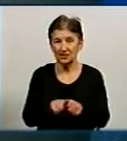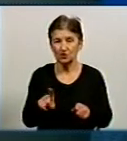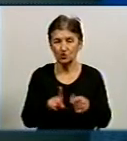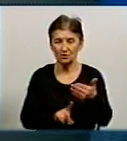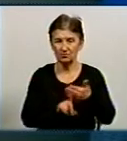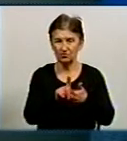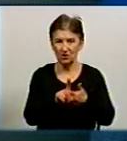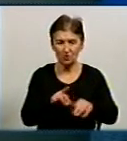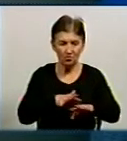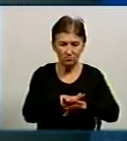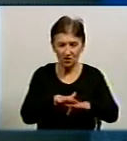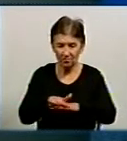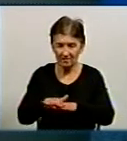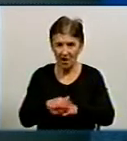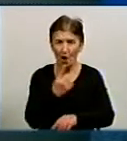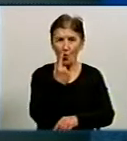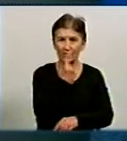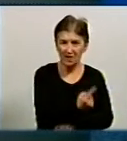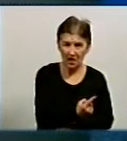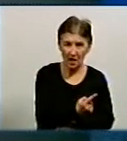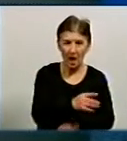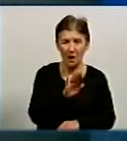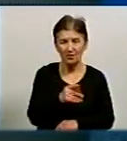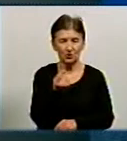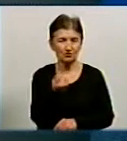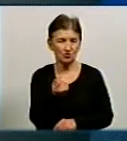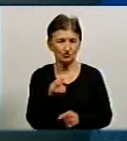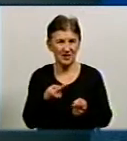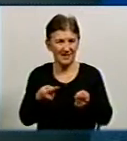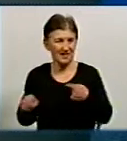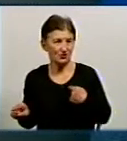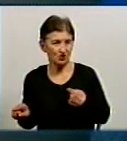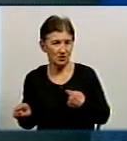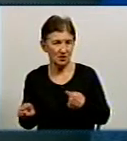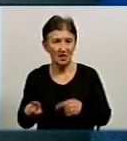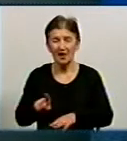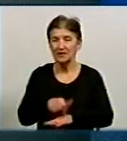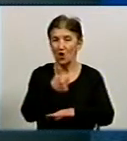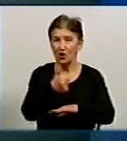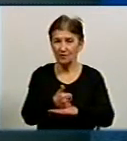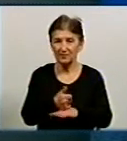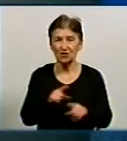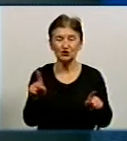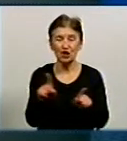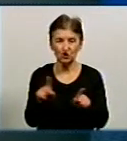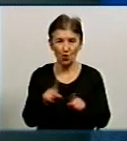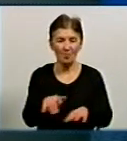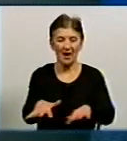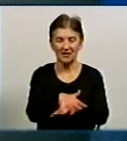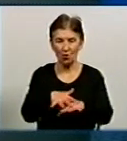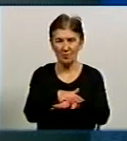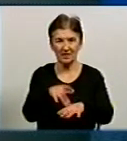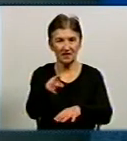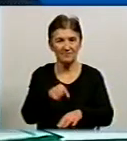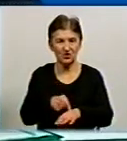спочатку прорахували цифра одна, потім цифра трошки інша. Тому найголовніше для того, щоб все ж таки громада відчувала,